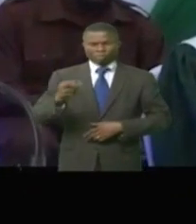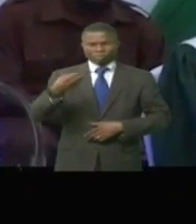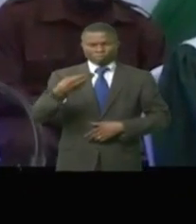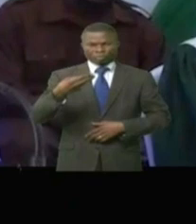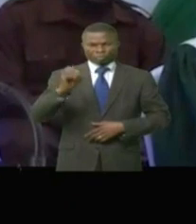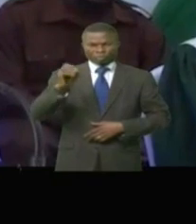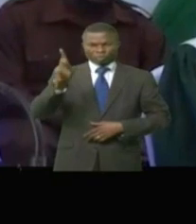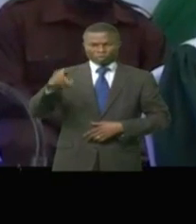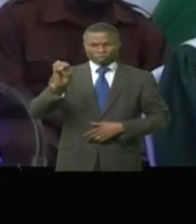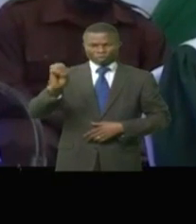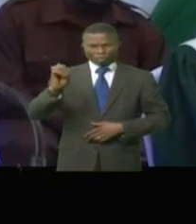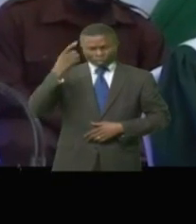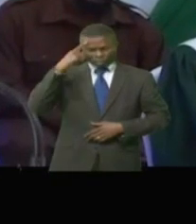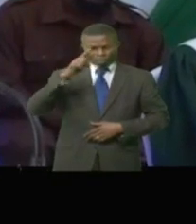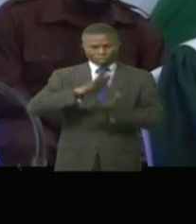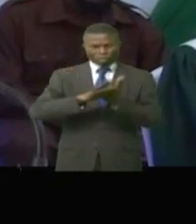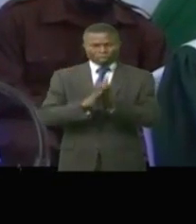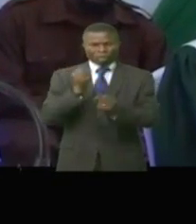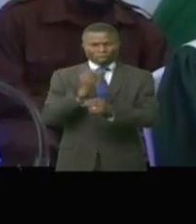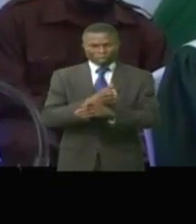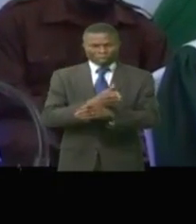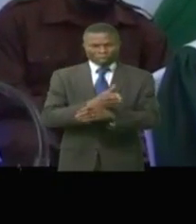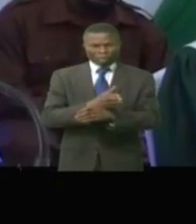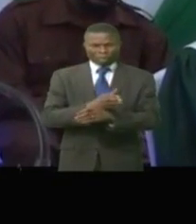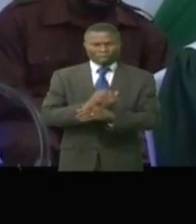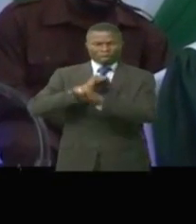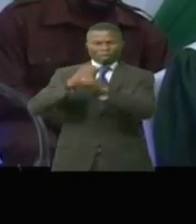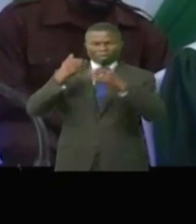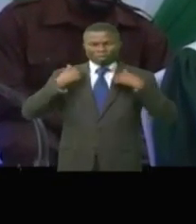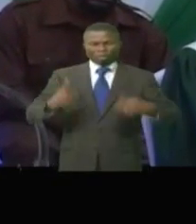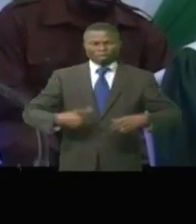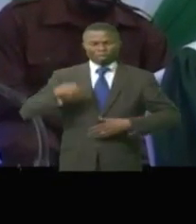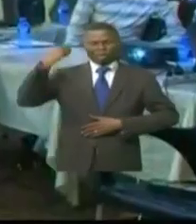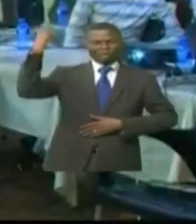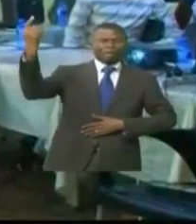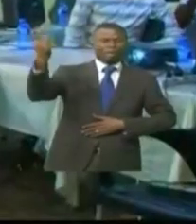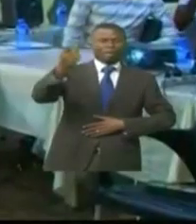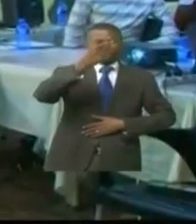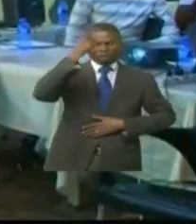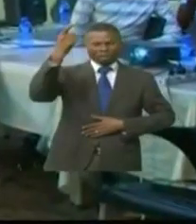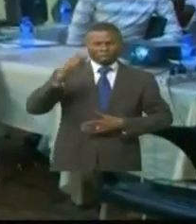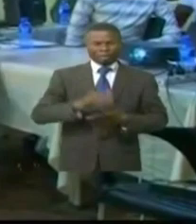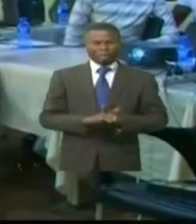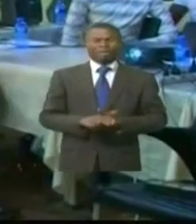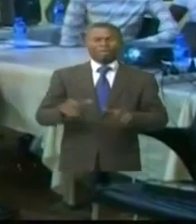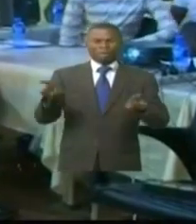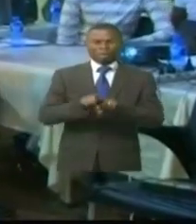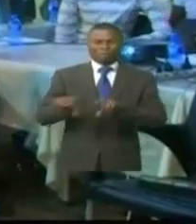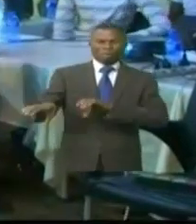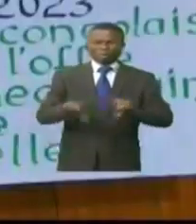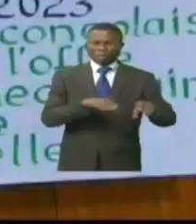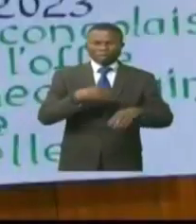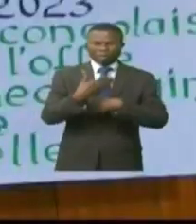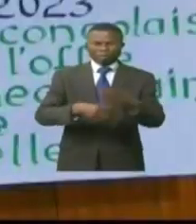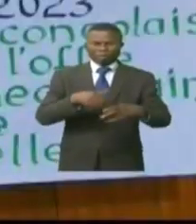aussi pour la concrétisation de la couverture santé universelle. Le même exercice a été effectué dans le Kasaï